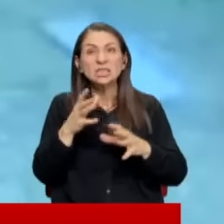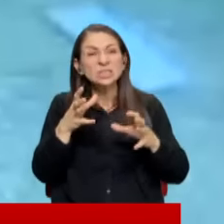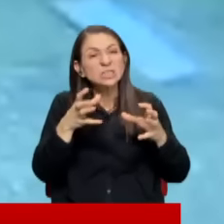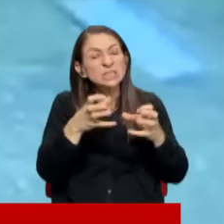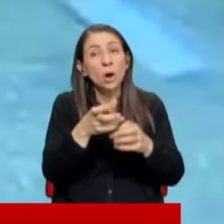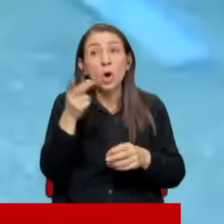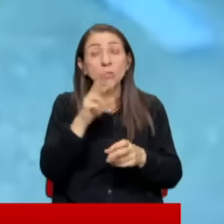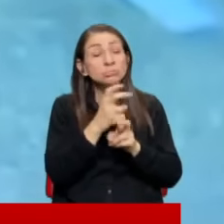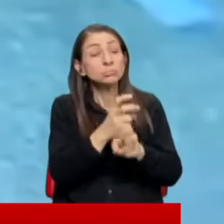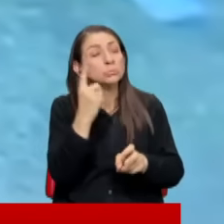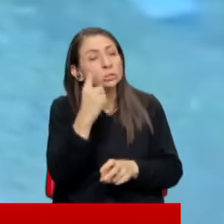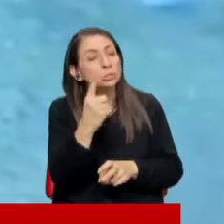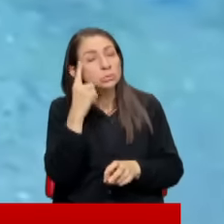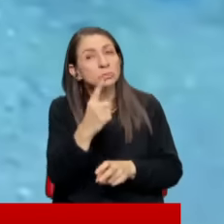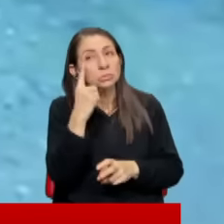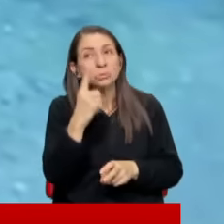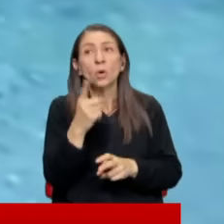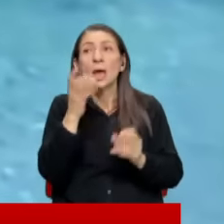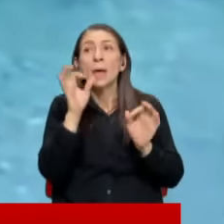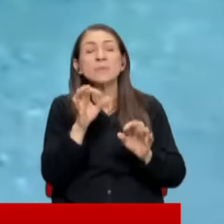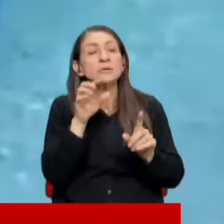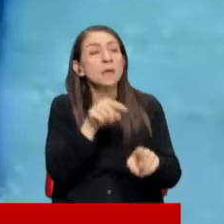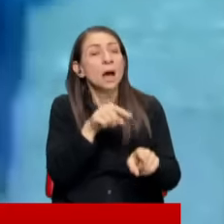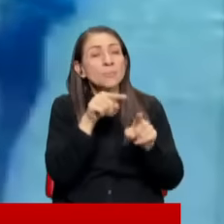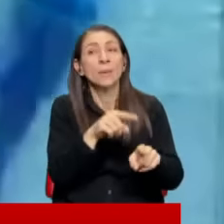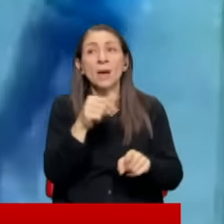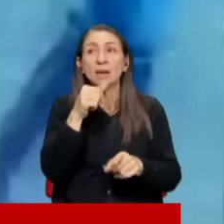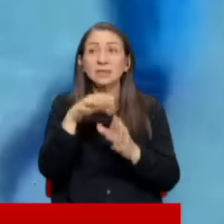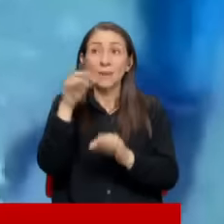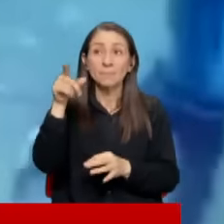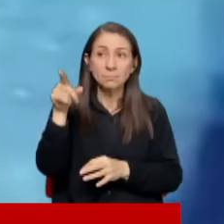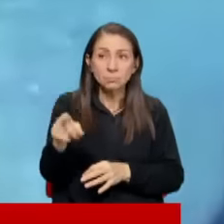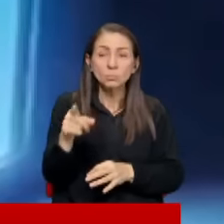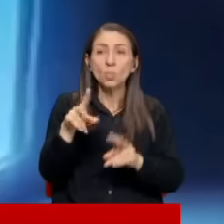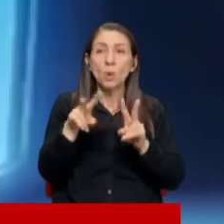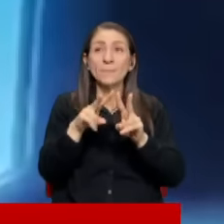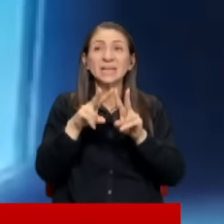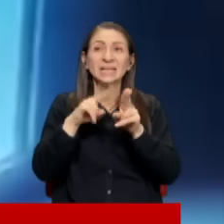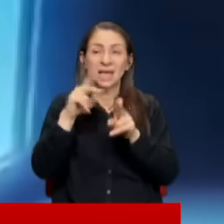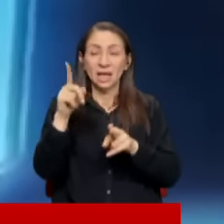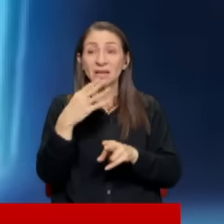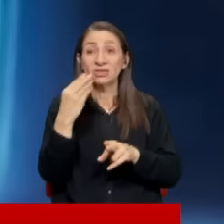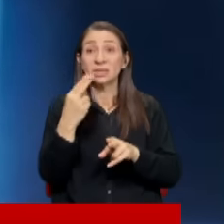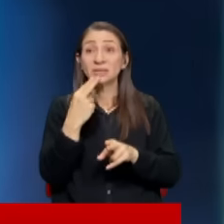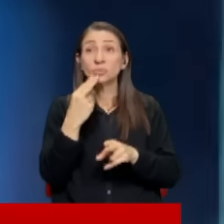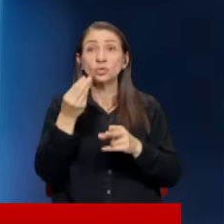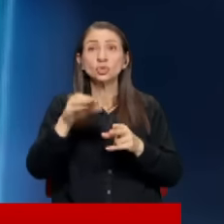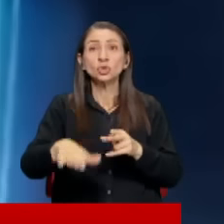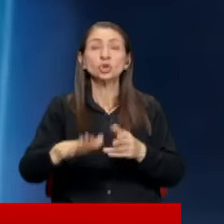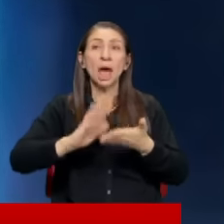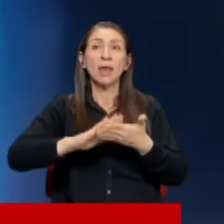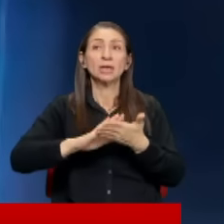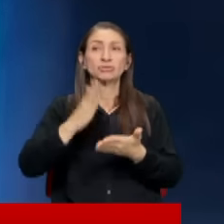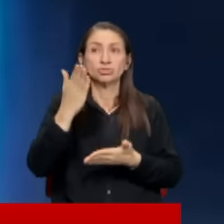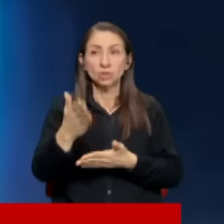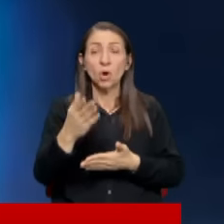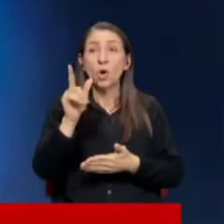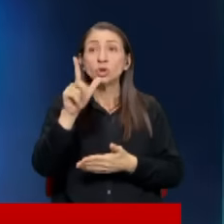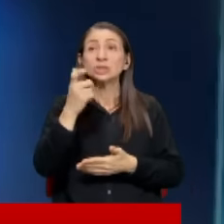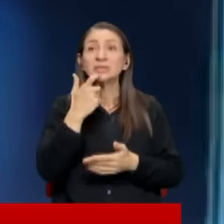eden, ölüm tehditleri yollayan, onu sürekli takip eden saplantılı aşık Muhammed K. Genç kadının çocukluk arkadaşı aslında.